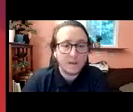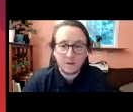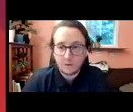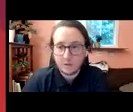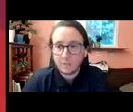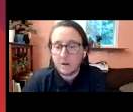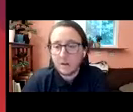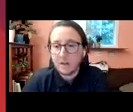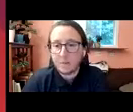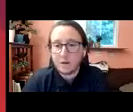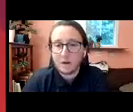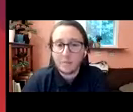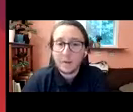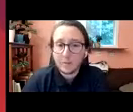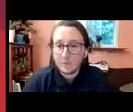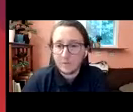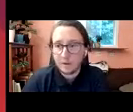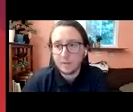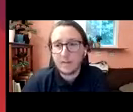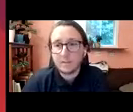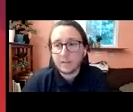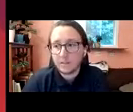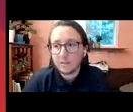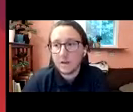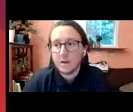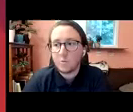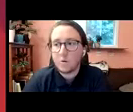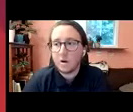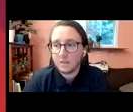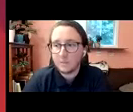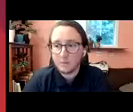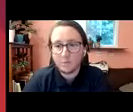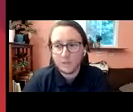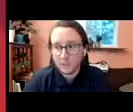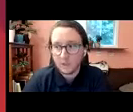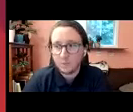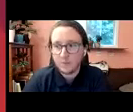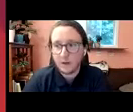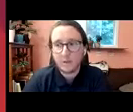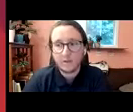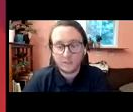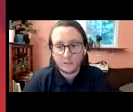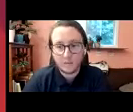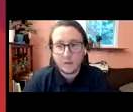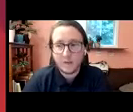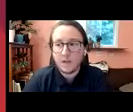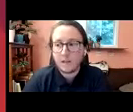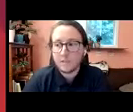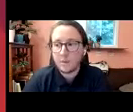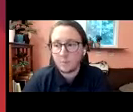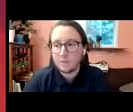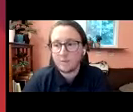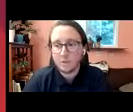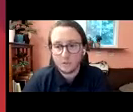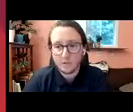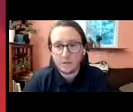brancher. Bonjour à tous et à toutes. Aujourd'hui, Washington et Chauvin, nous allons parler de cet